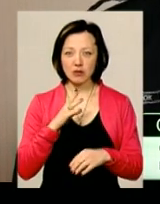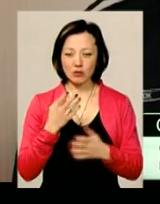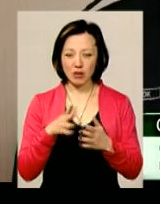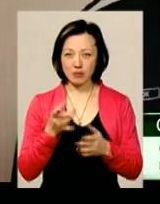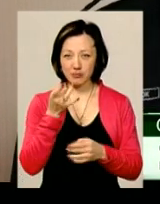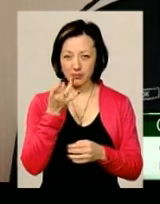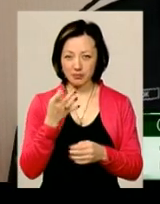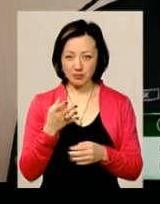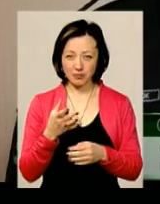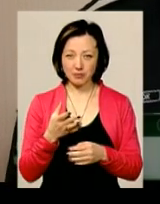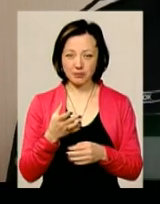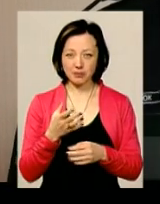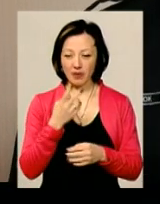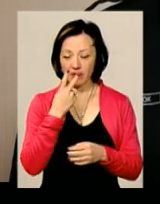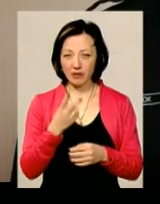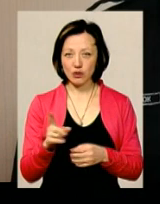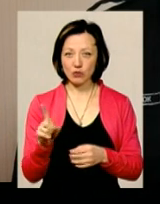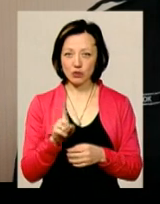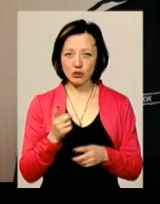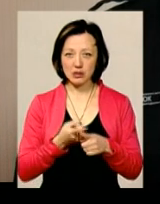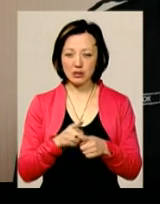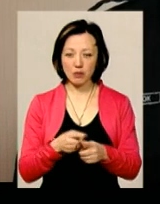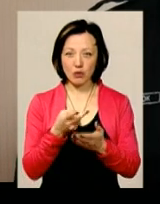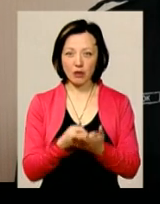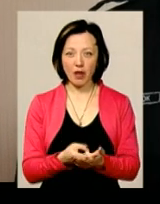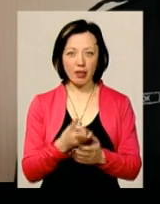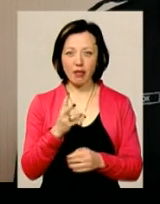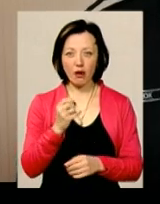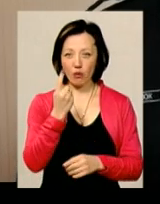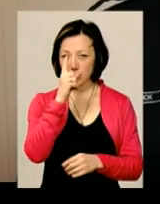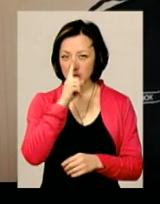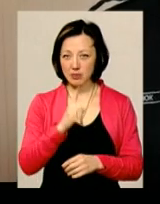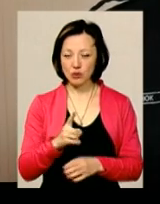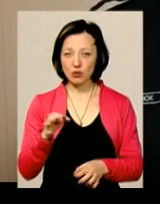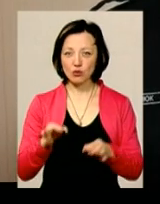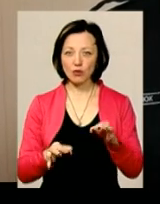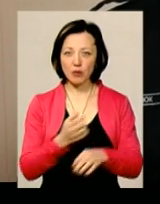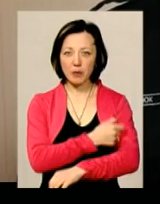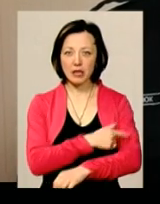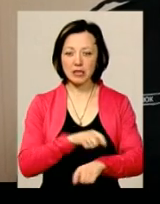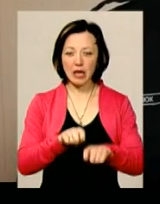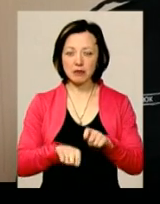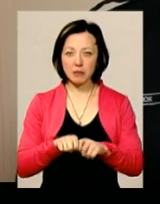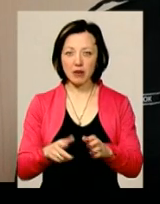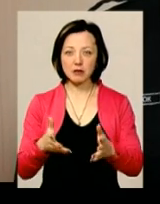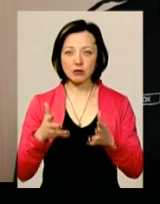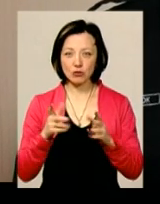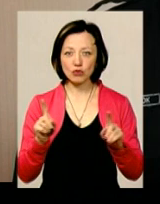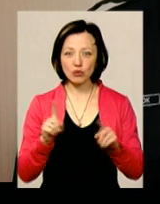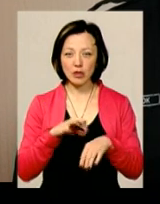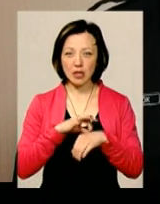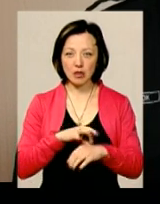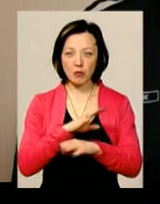розлагання, візуально було видно, що вказане тіло пролежало не один місяць. Судово-медичний експерт встановив, що на